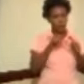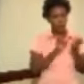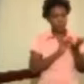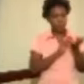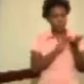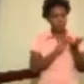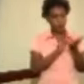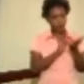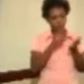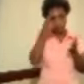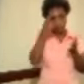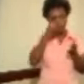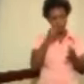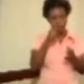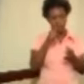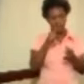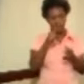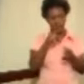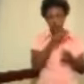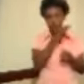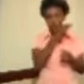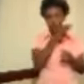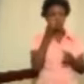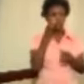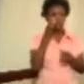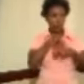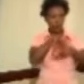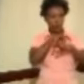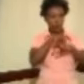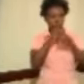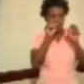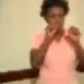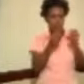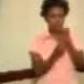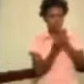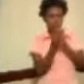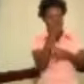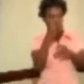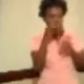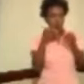l'utilisation de les semences natives pour nous capables d'augmenter la production nationale?